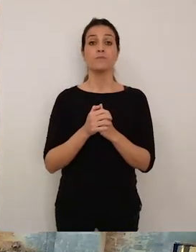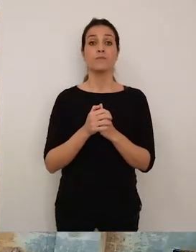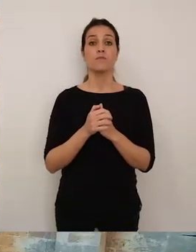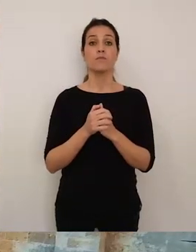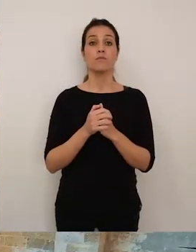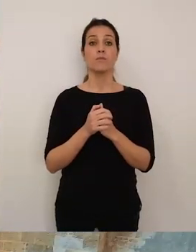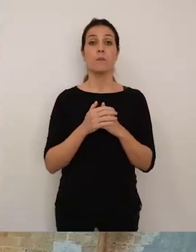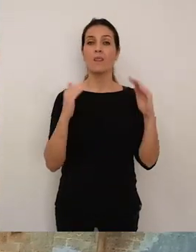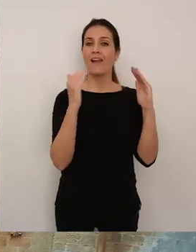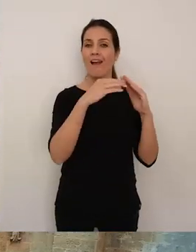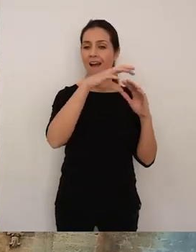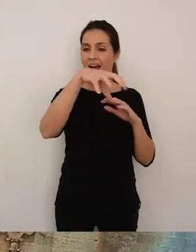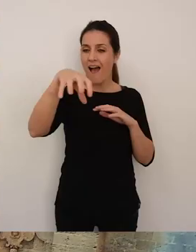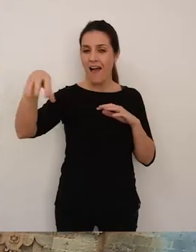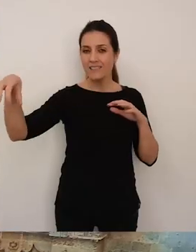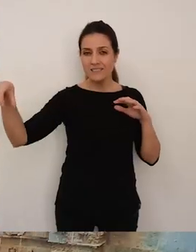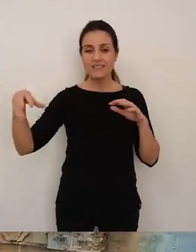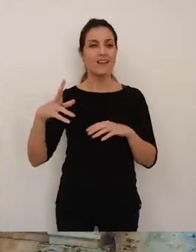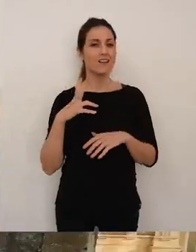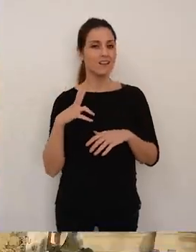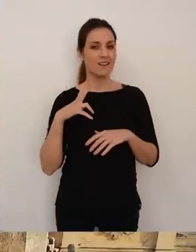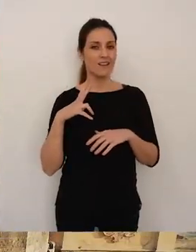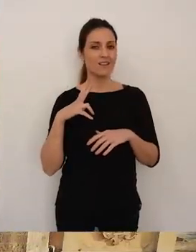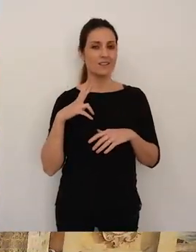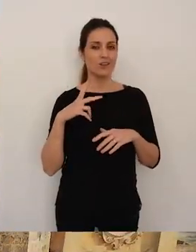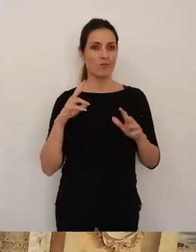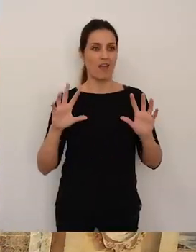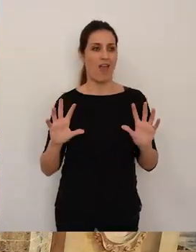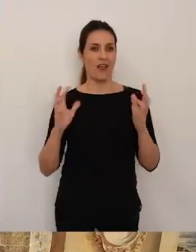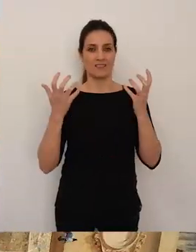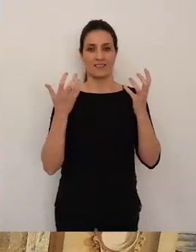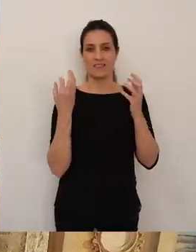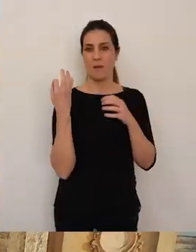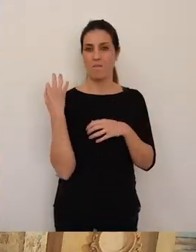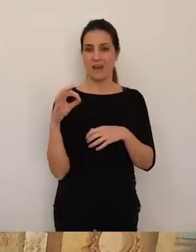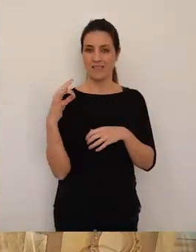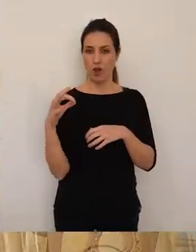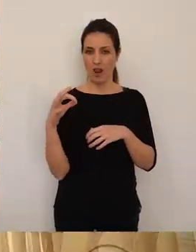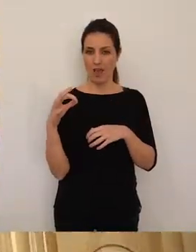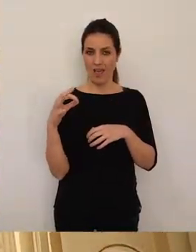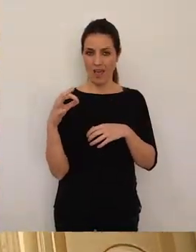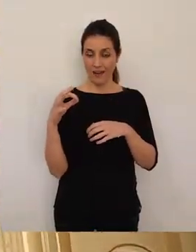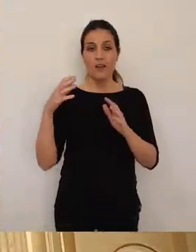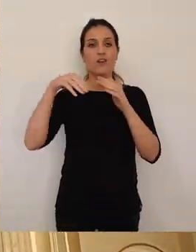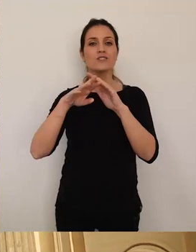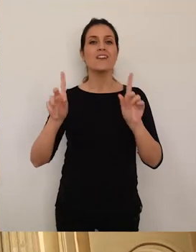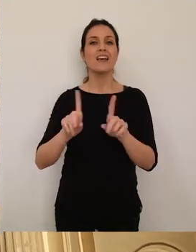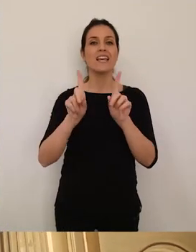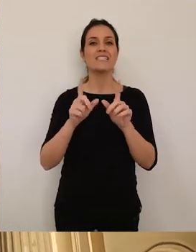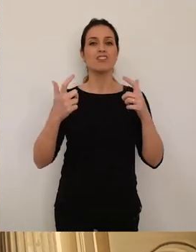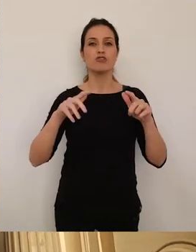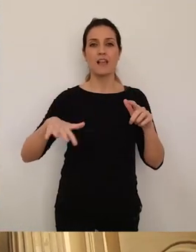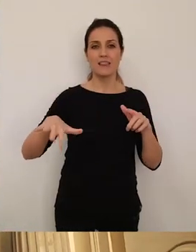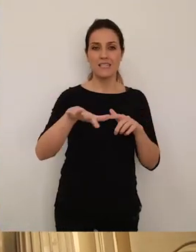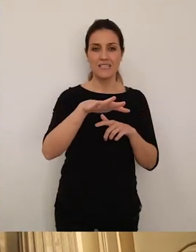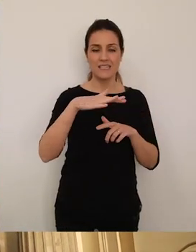Le fortune del casato risplendono ancora oggi nelle prestigiose committenze artistiche conservate nelle chiese cittadine, opere di